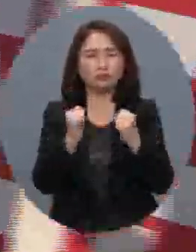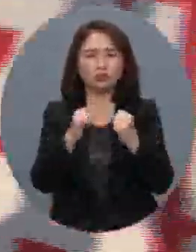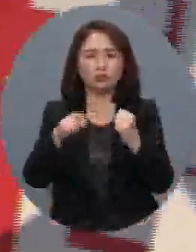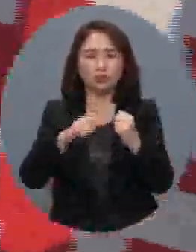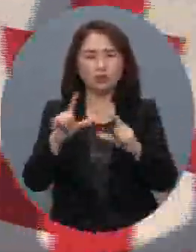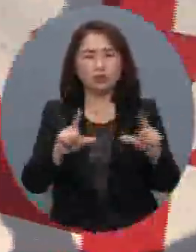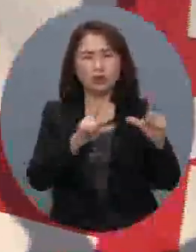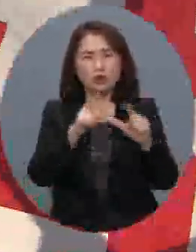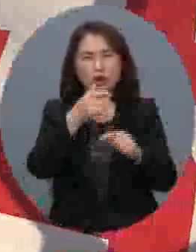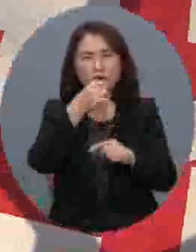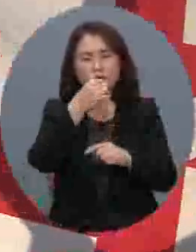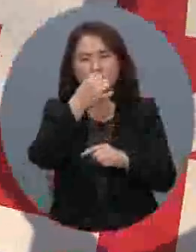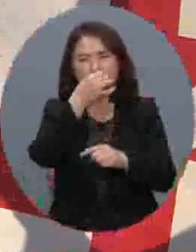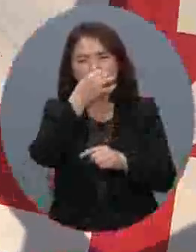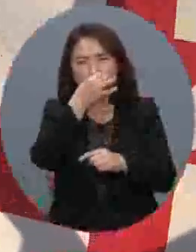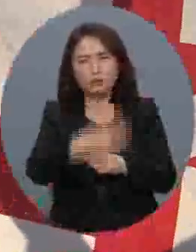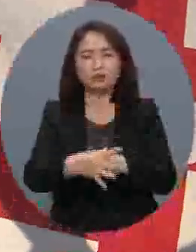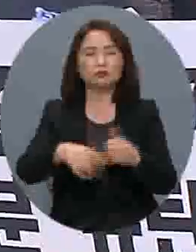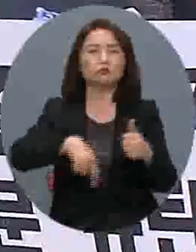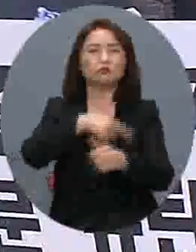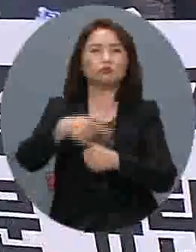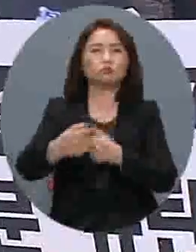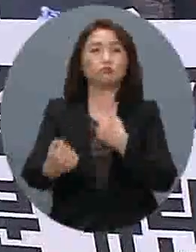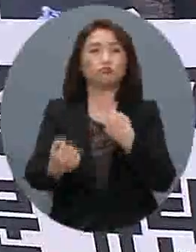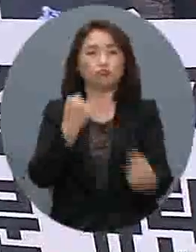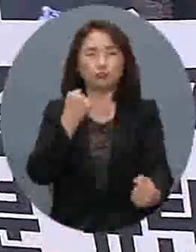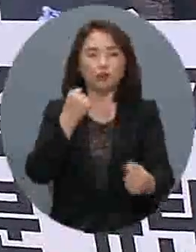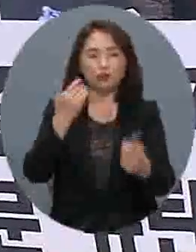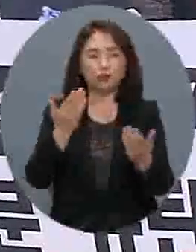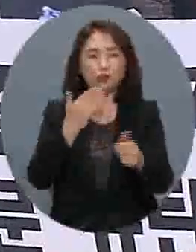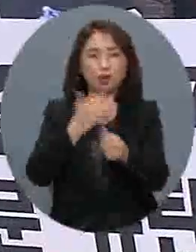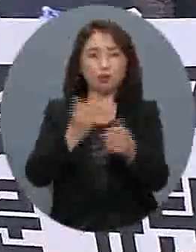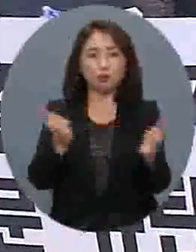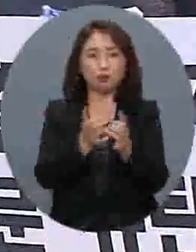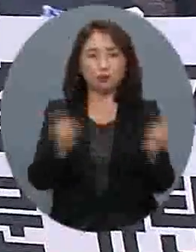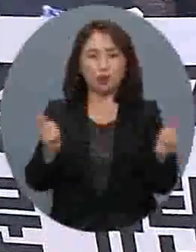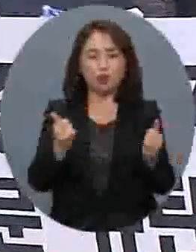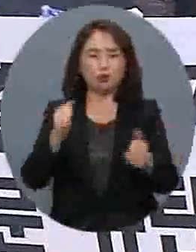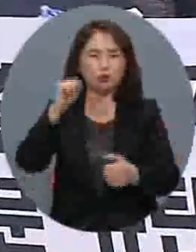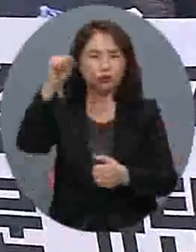최소한의 생활조차 쉽지 않은 열악한 환경이지만 해고 노동자들의